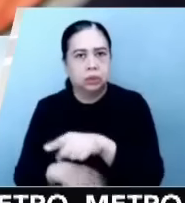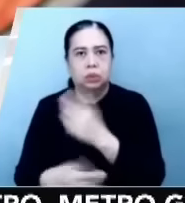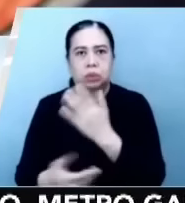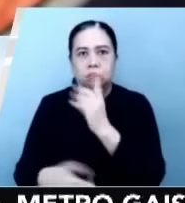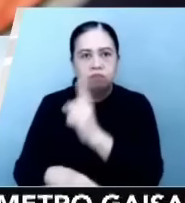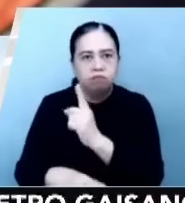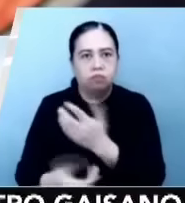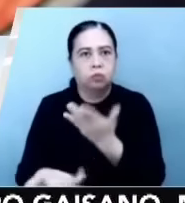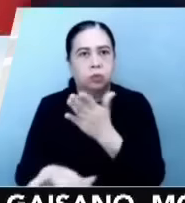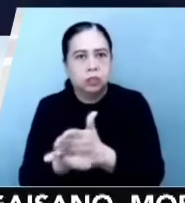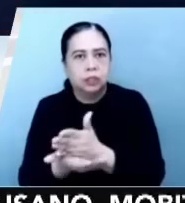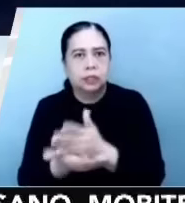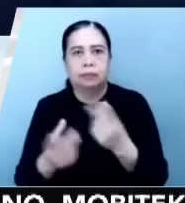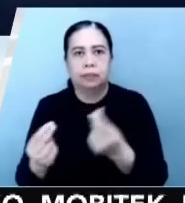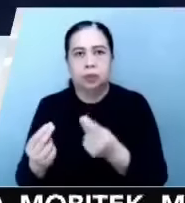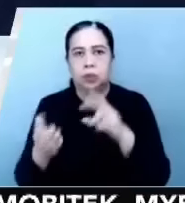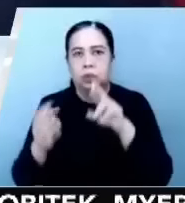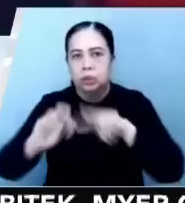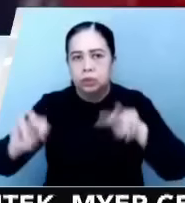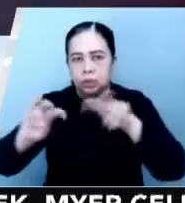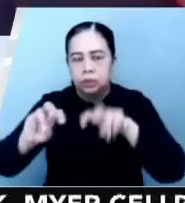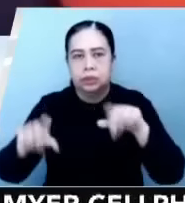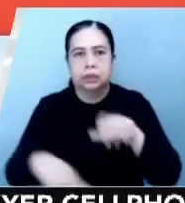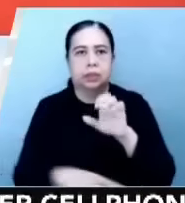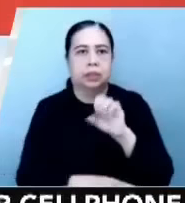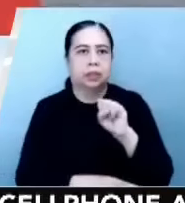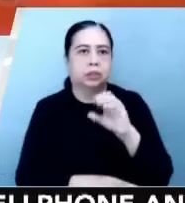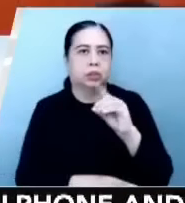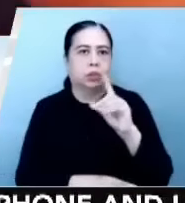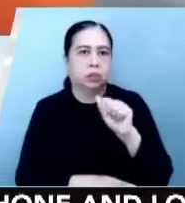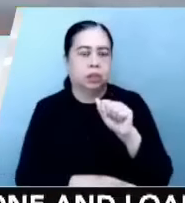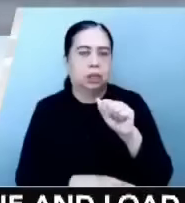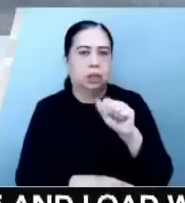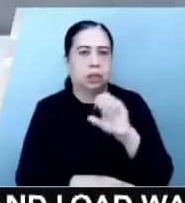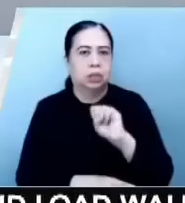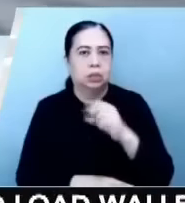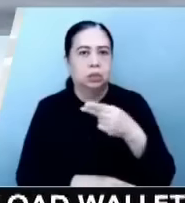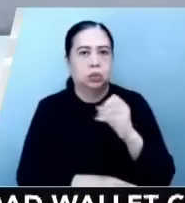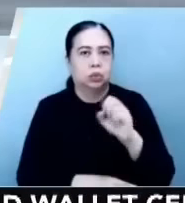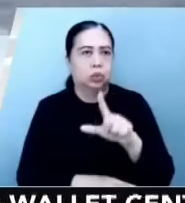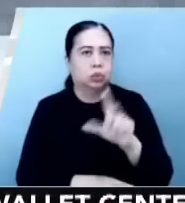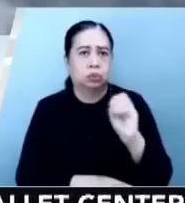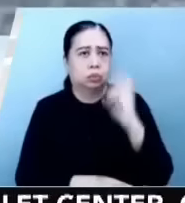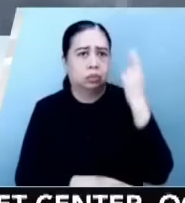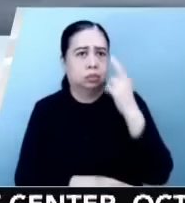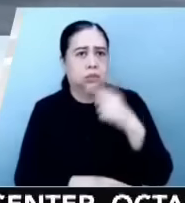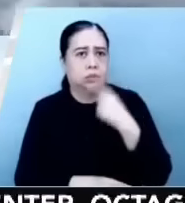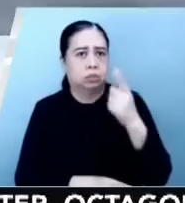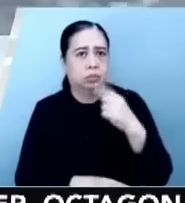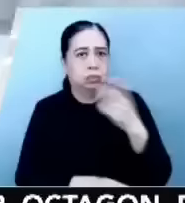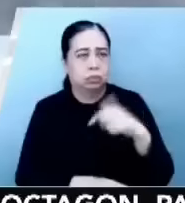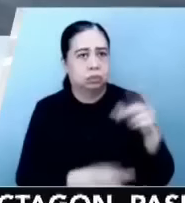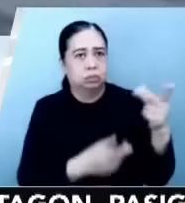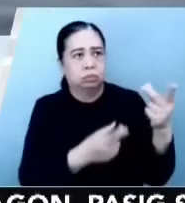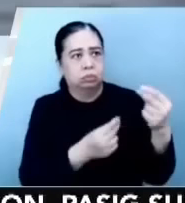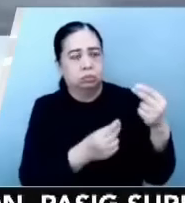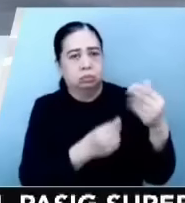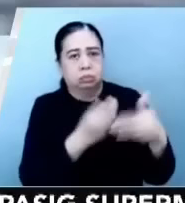survey dito sa Eskoda Shoal. Walang dahilan para sabihin ng China na ang amphibious operation nila